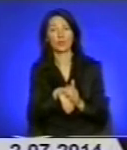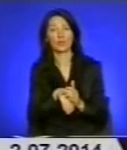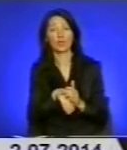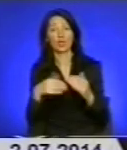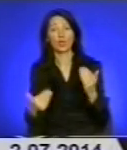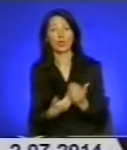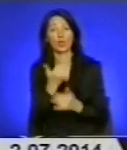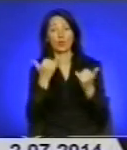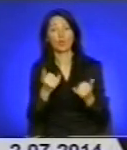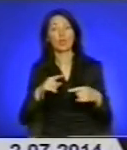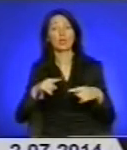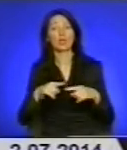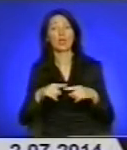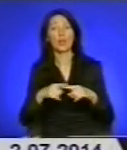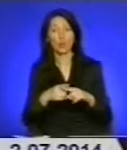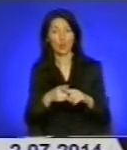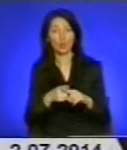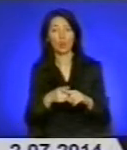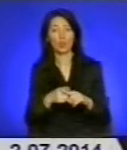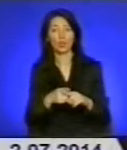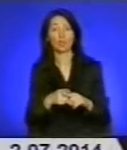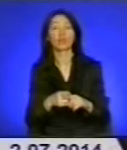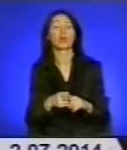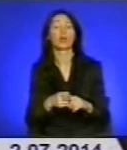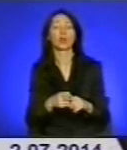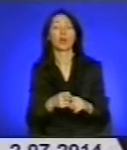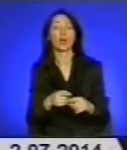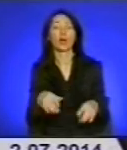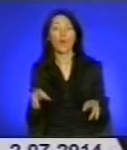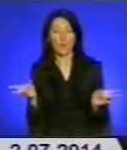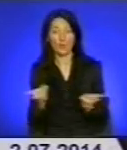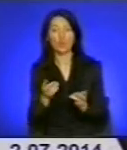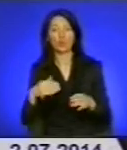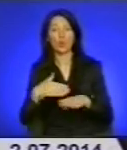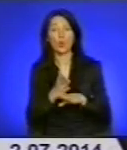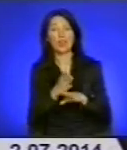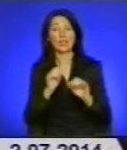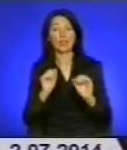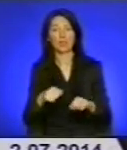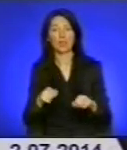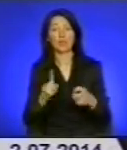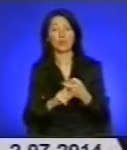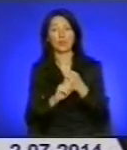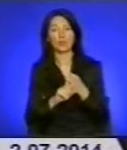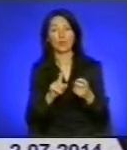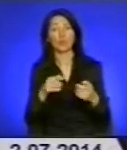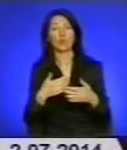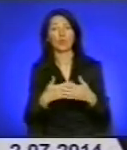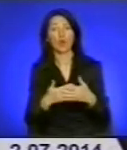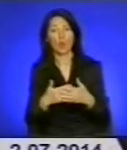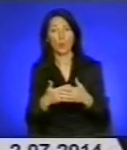нові сучасні технології в належне врядування тобто в належну якість влади і зв'язку з громадою